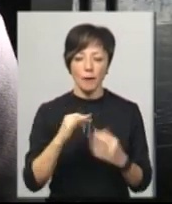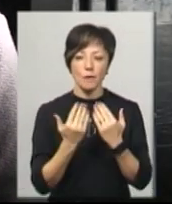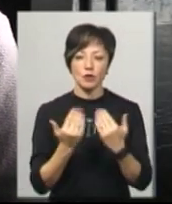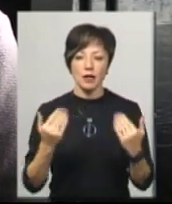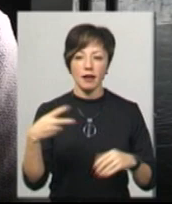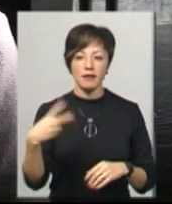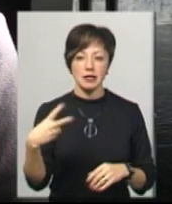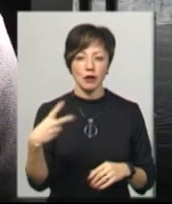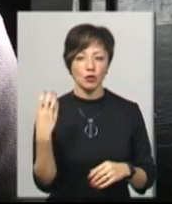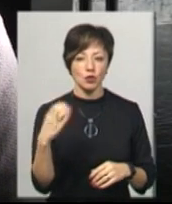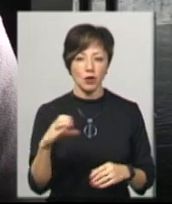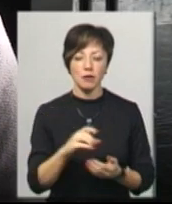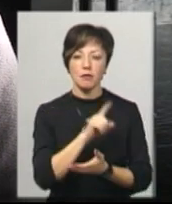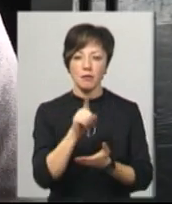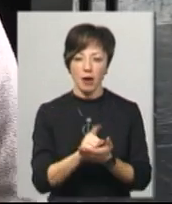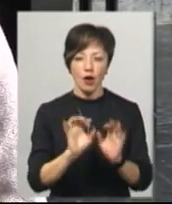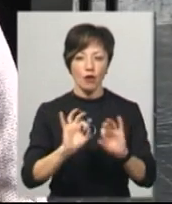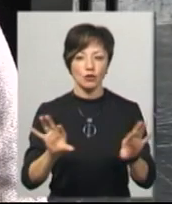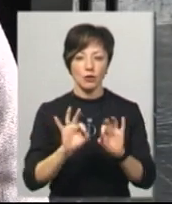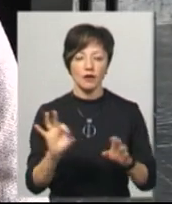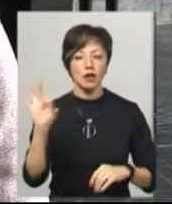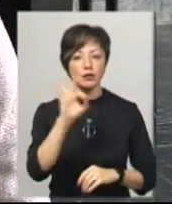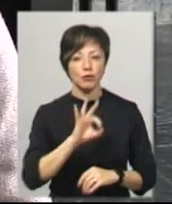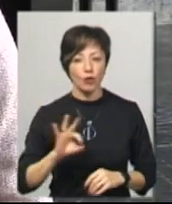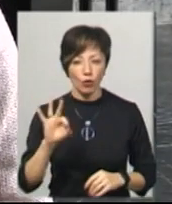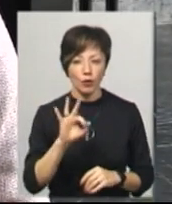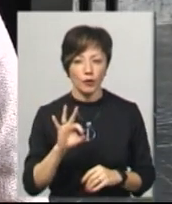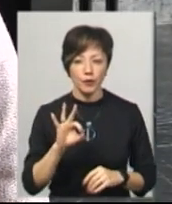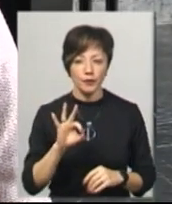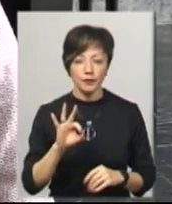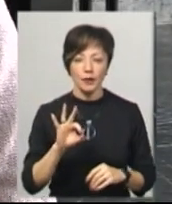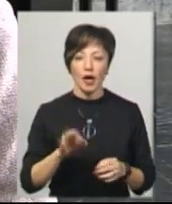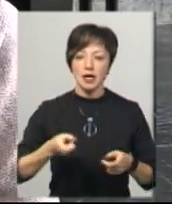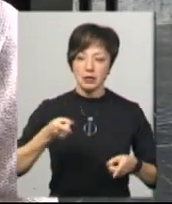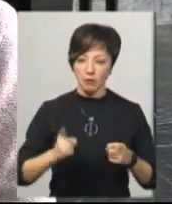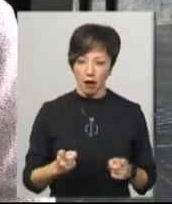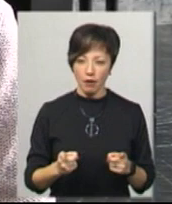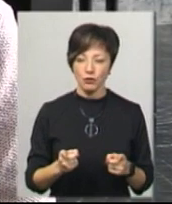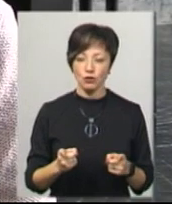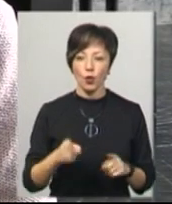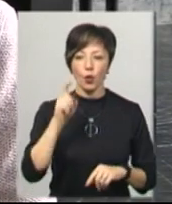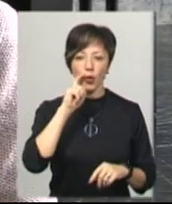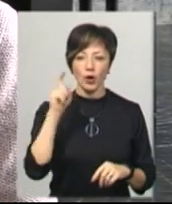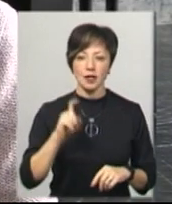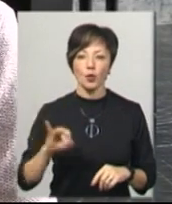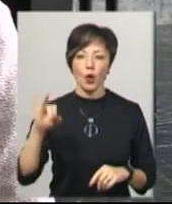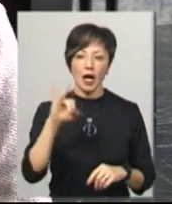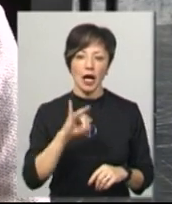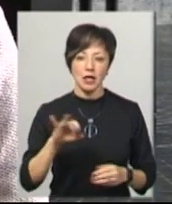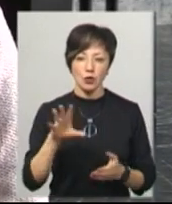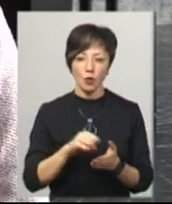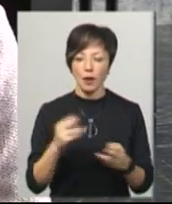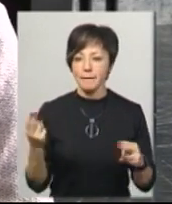ХХ століття, який має розповідати про справжню українську історію,